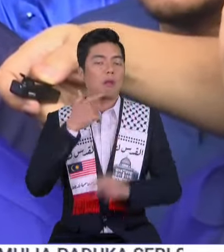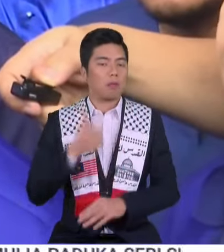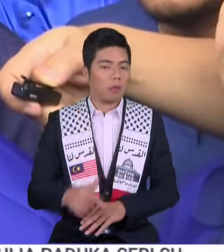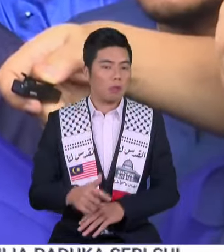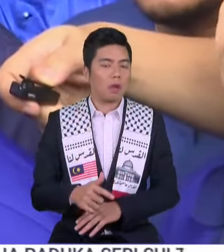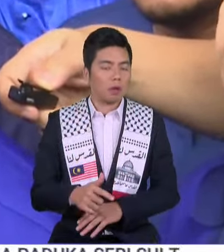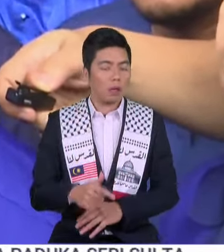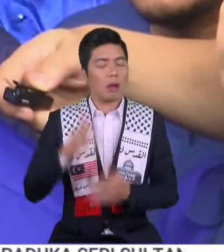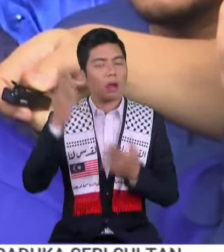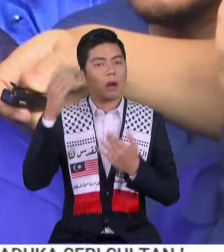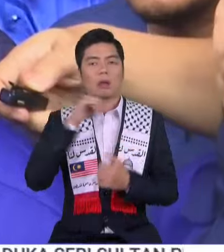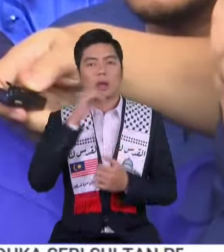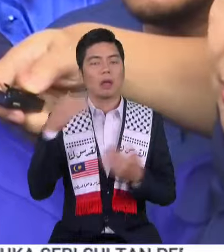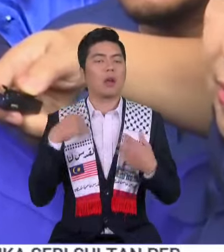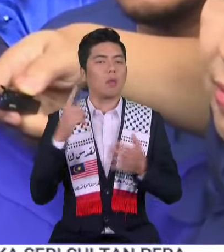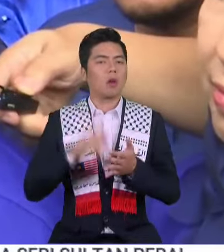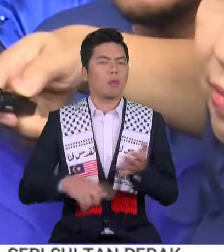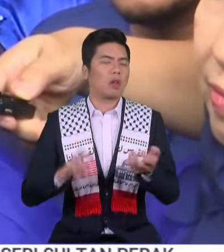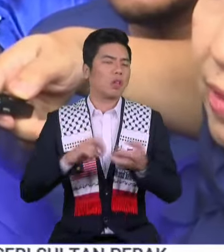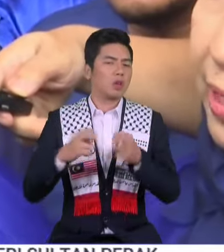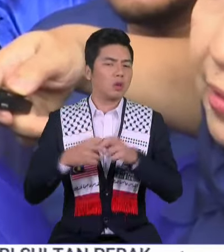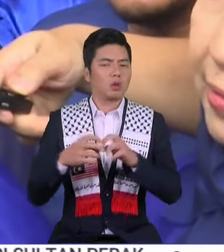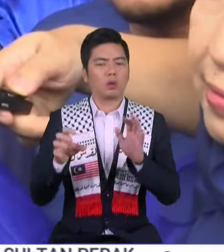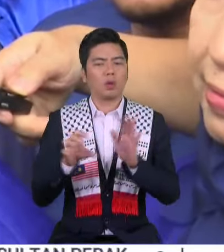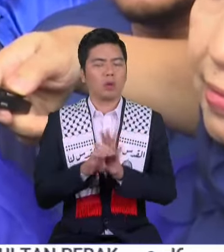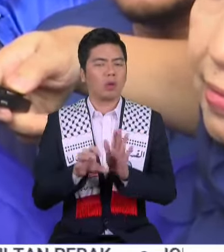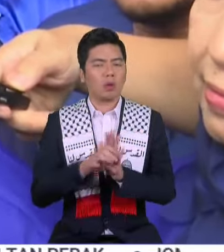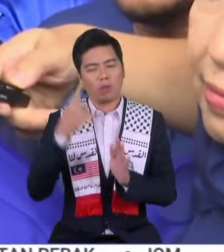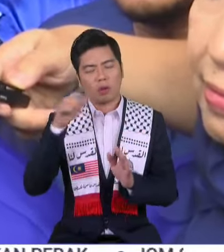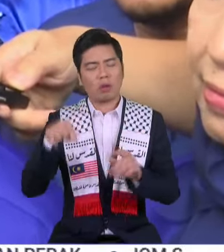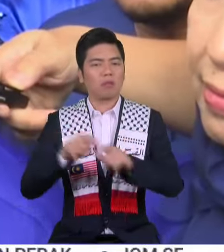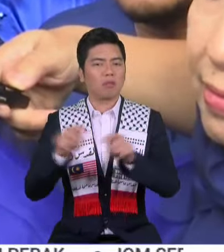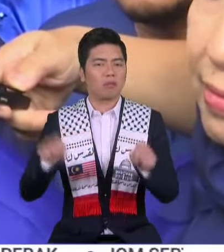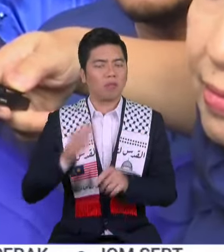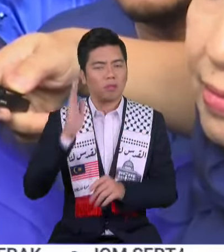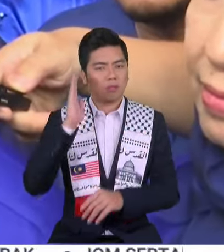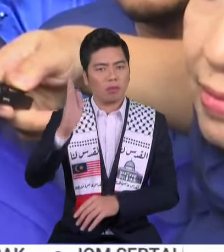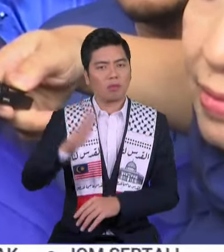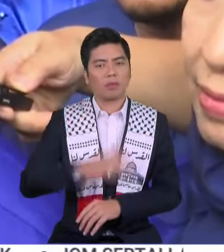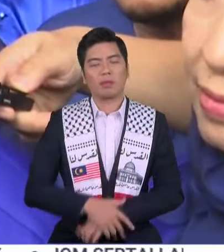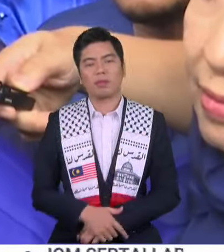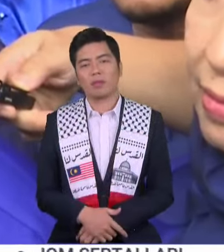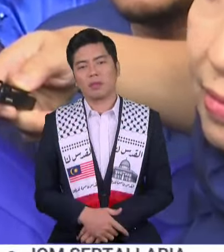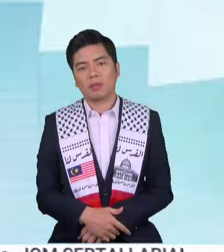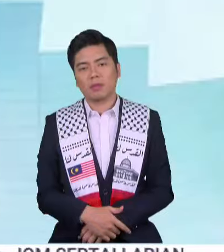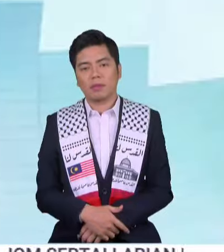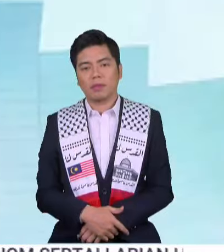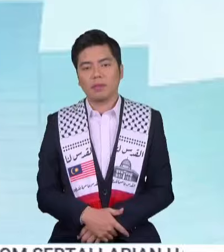ada isu-isu yang berbangkit dalam kawasan.